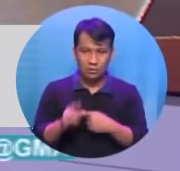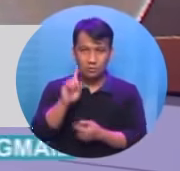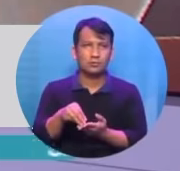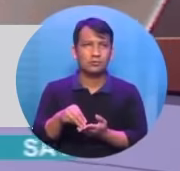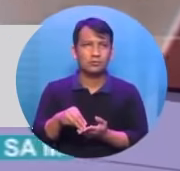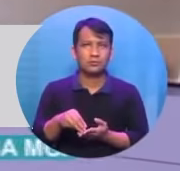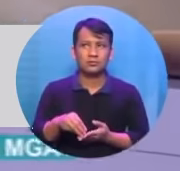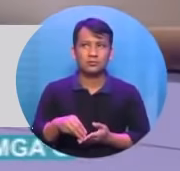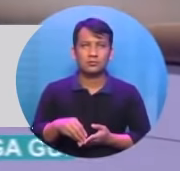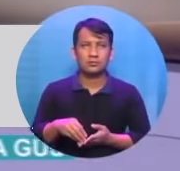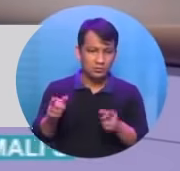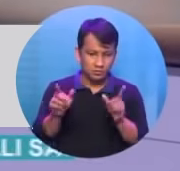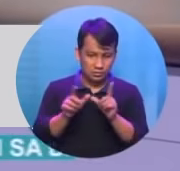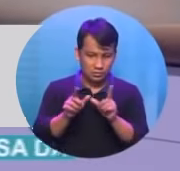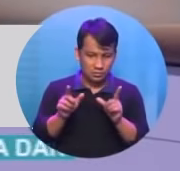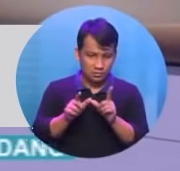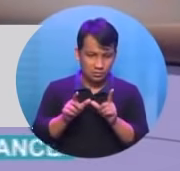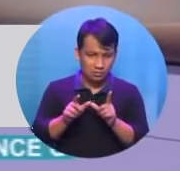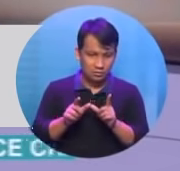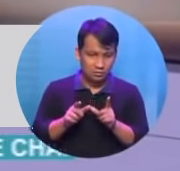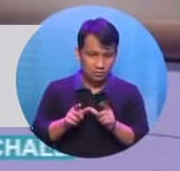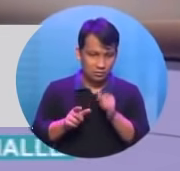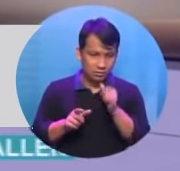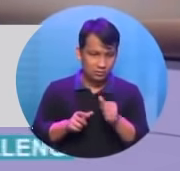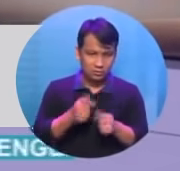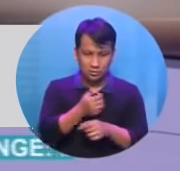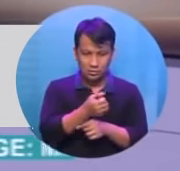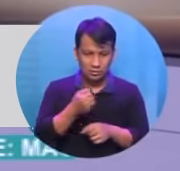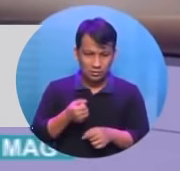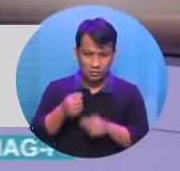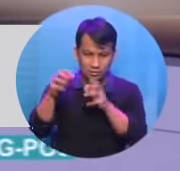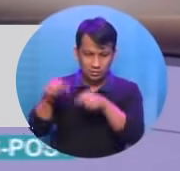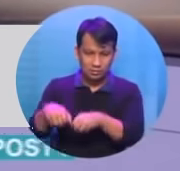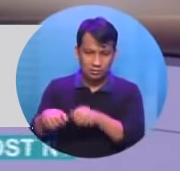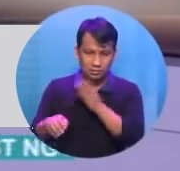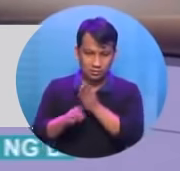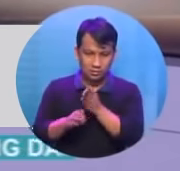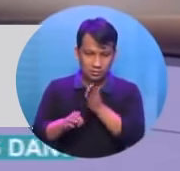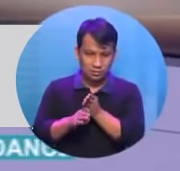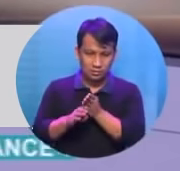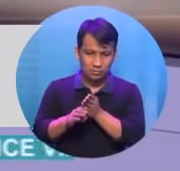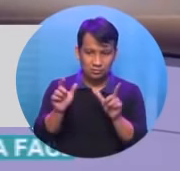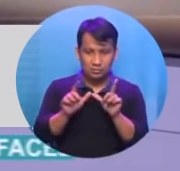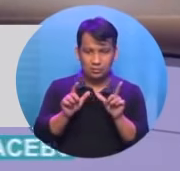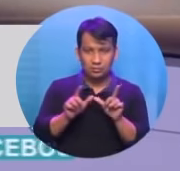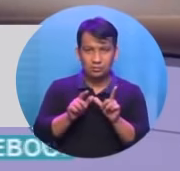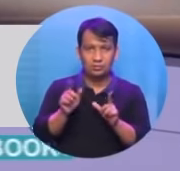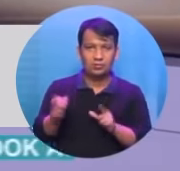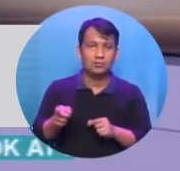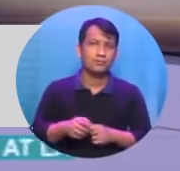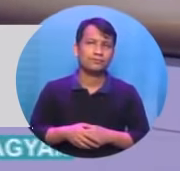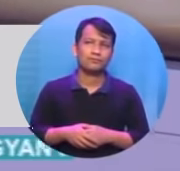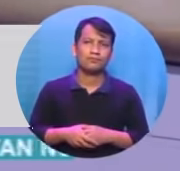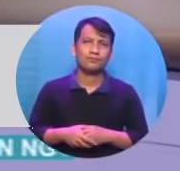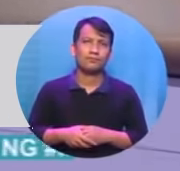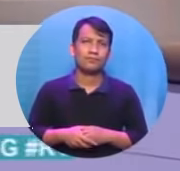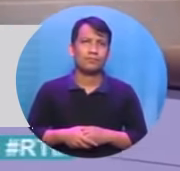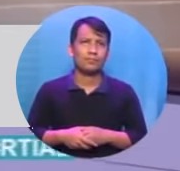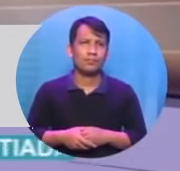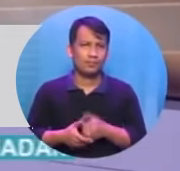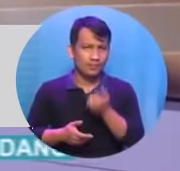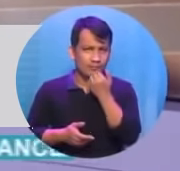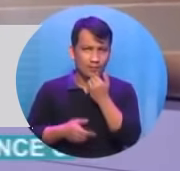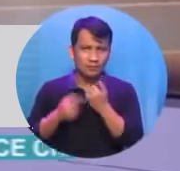million na daw. Para sa lisensya? Opo, sir. Kasi hindi po nila in-impound yung sasakyan, yung lisensya lang kinuha. Oo. Oh, mukhang mali